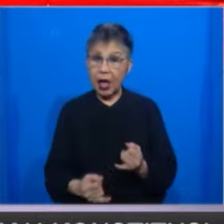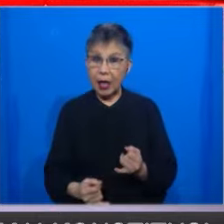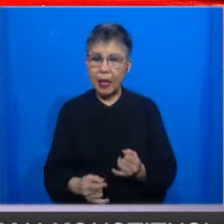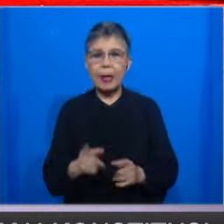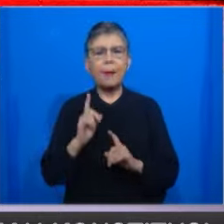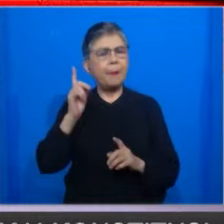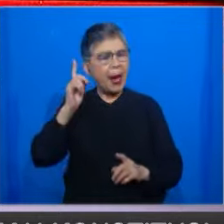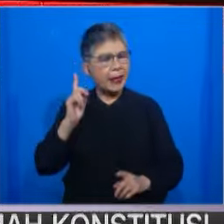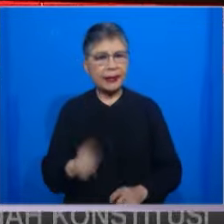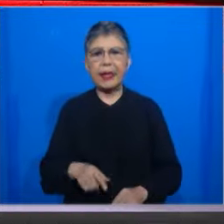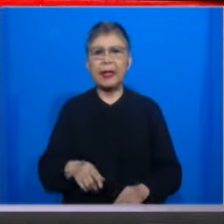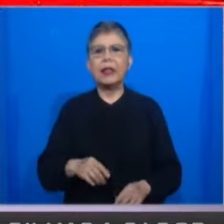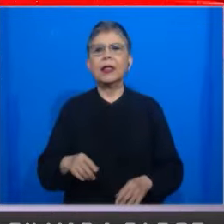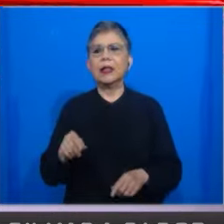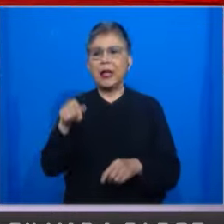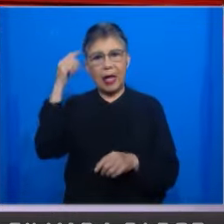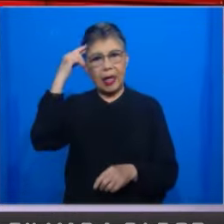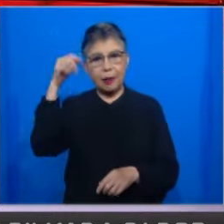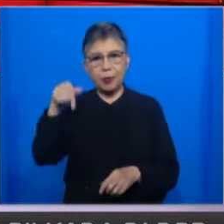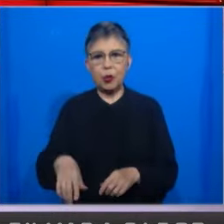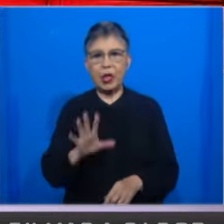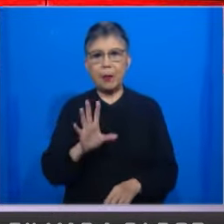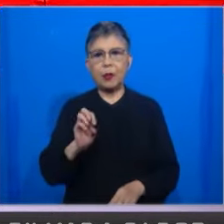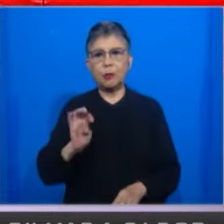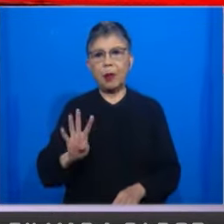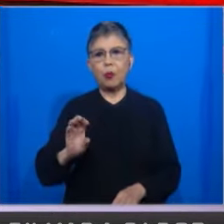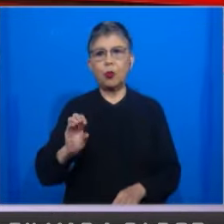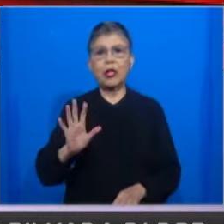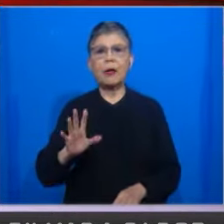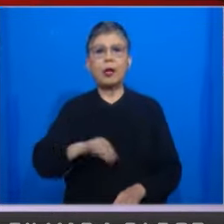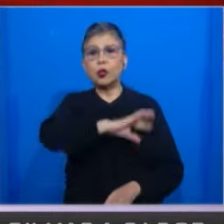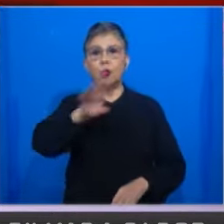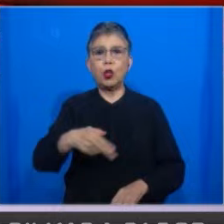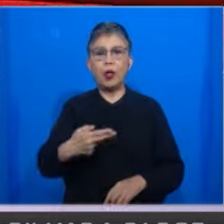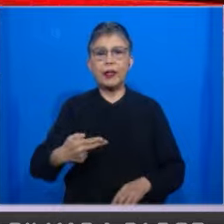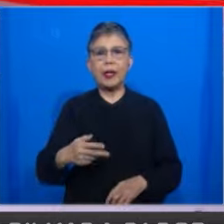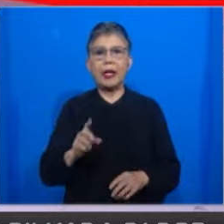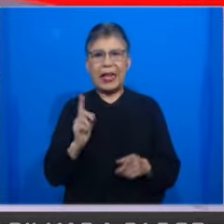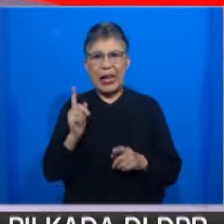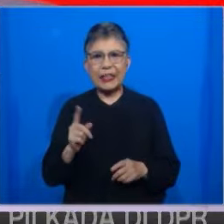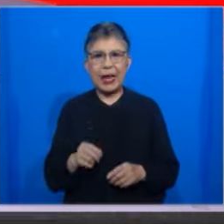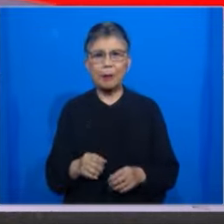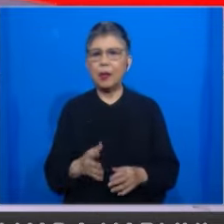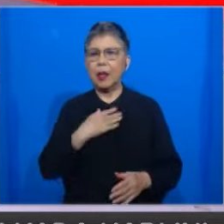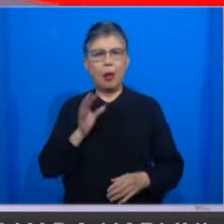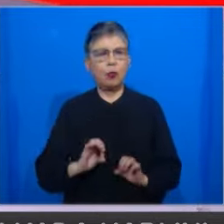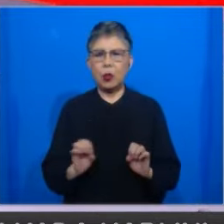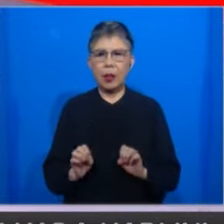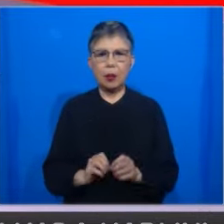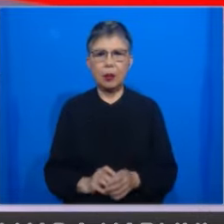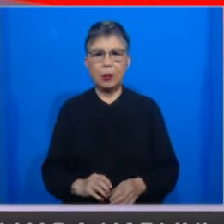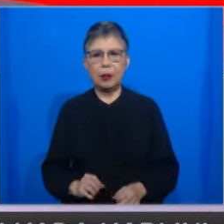maka dipastikan gelaran pilkada di 545 daerah di seluruh Indonesia terancam tidak memiliki legitimasi dan